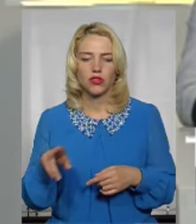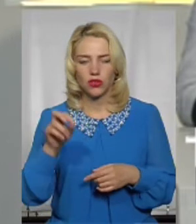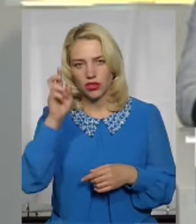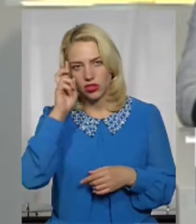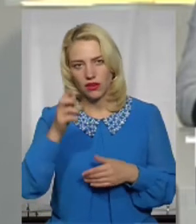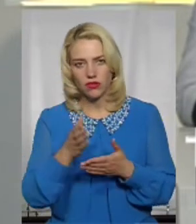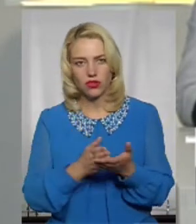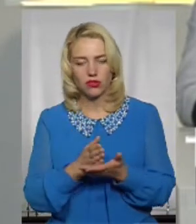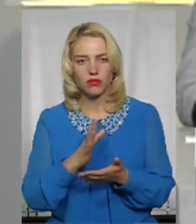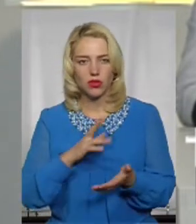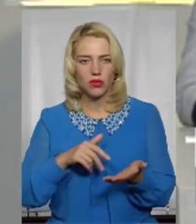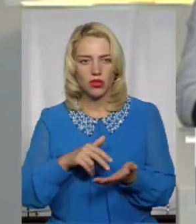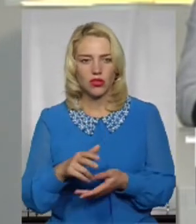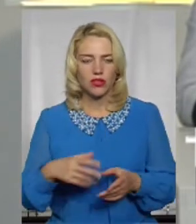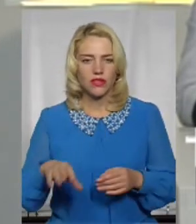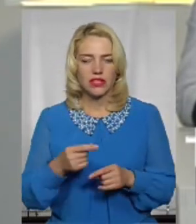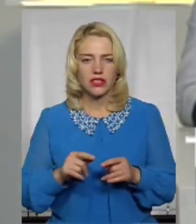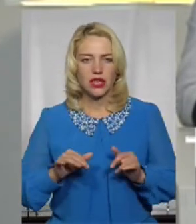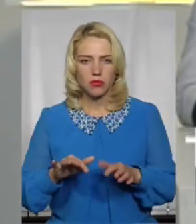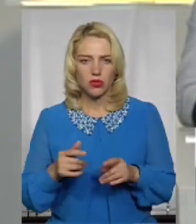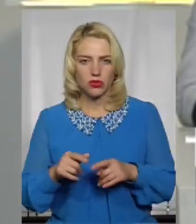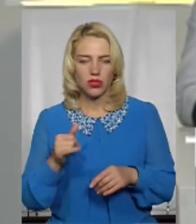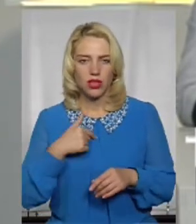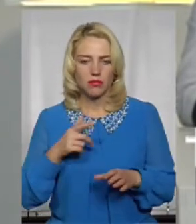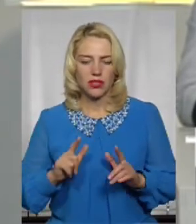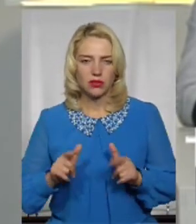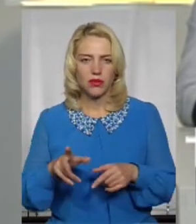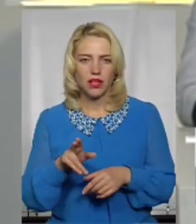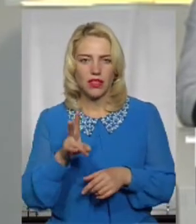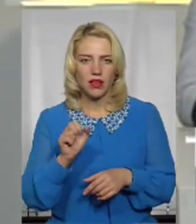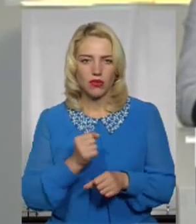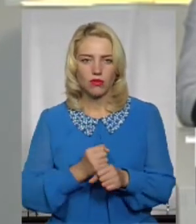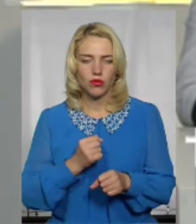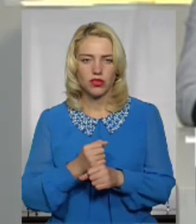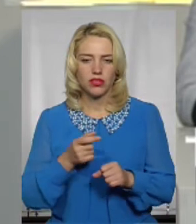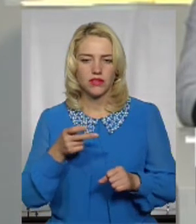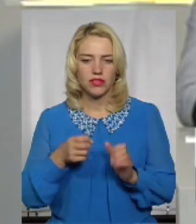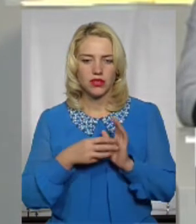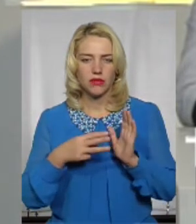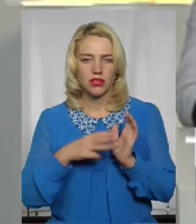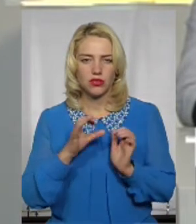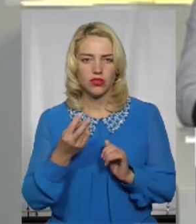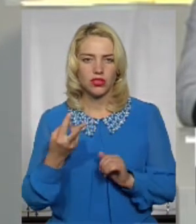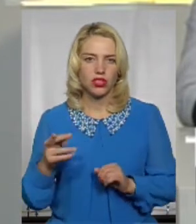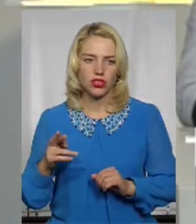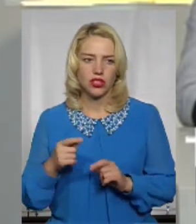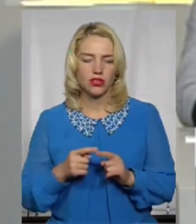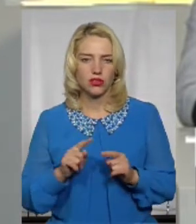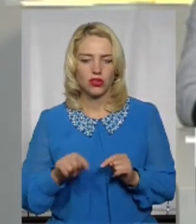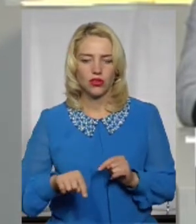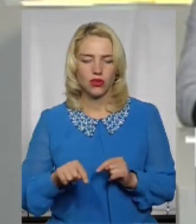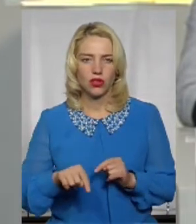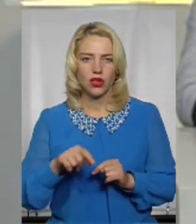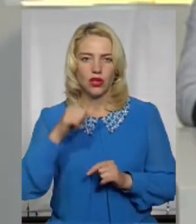державної служби були проходження всіх цих процедур, і практично я приступила до роботи з 18 січня поточного